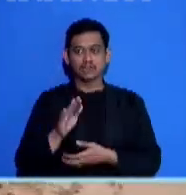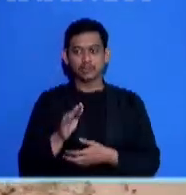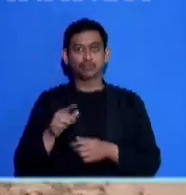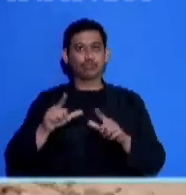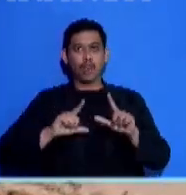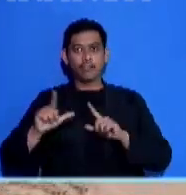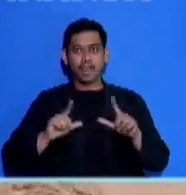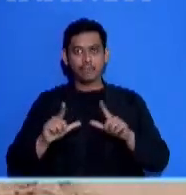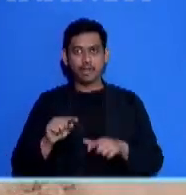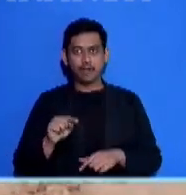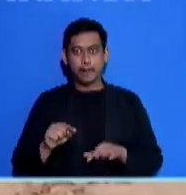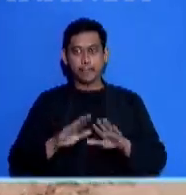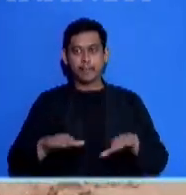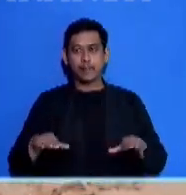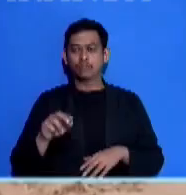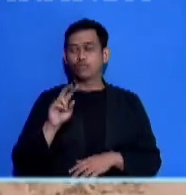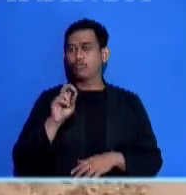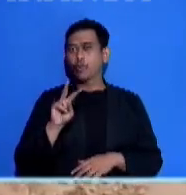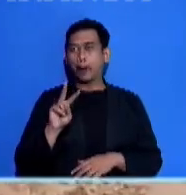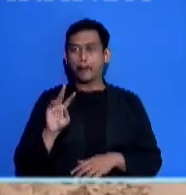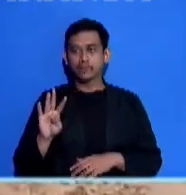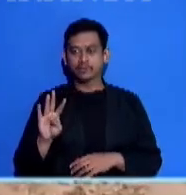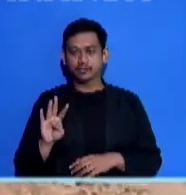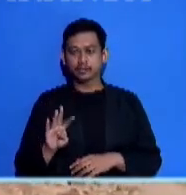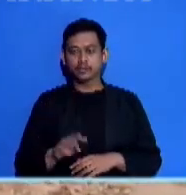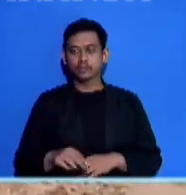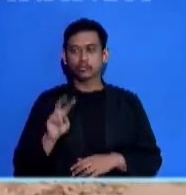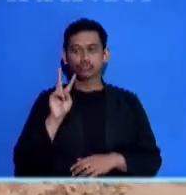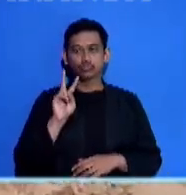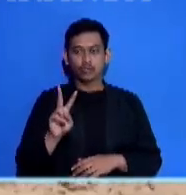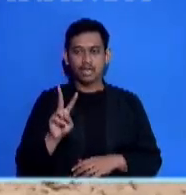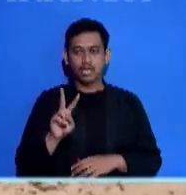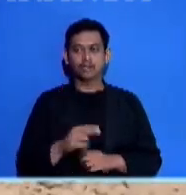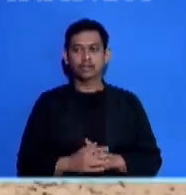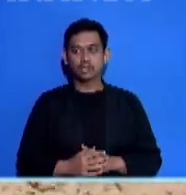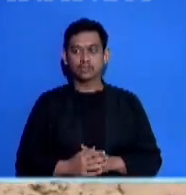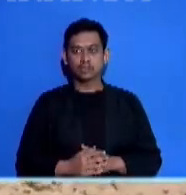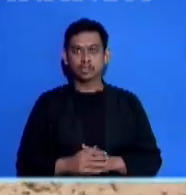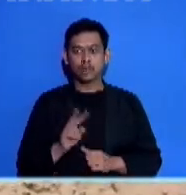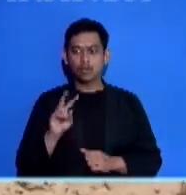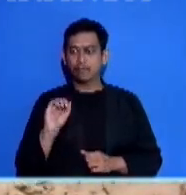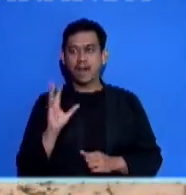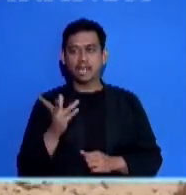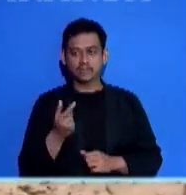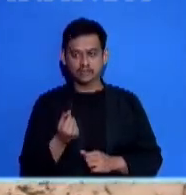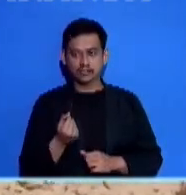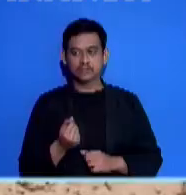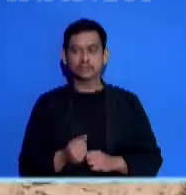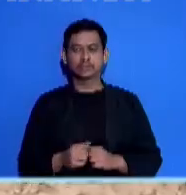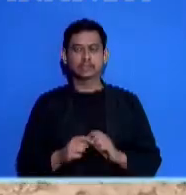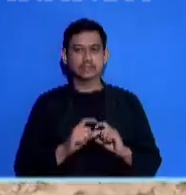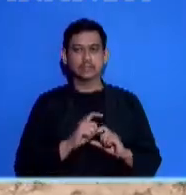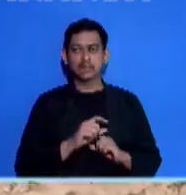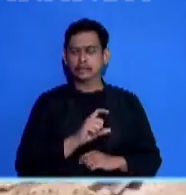daerah 2024 memperebutkan dua medali emas untuk tim Putra dan tim Putri di cabor ini setiap kabupaten dan satu kota